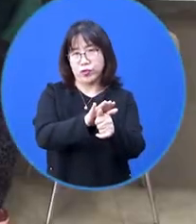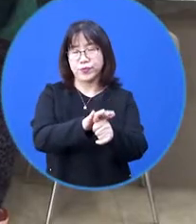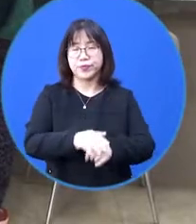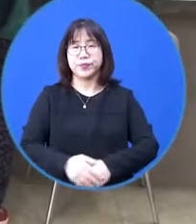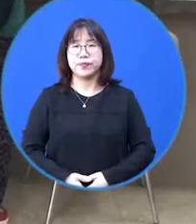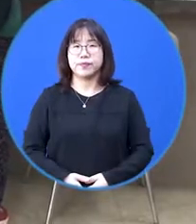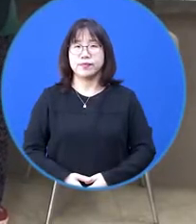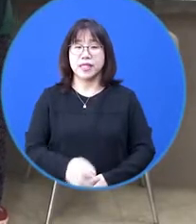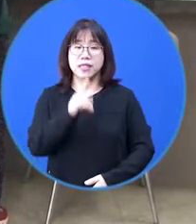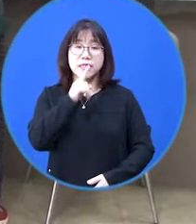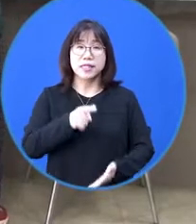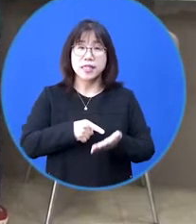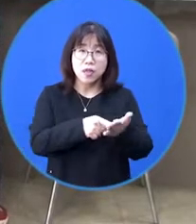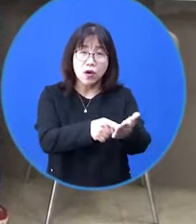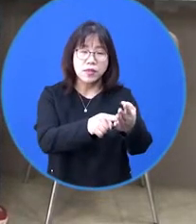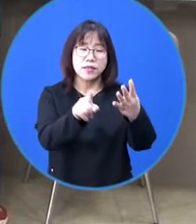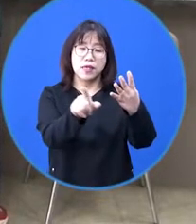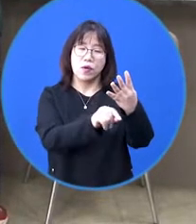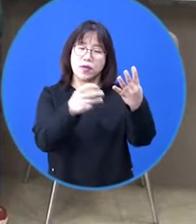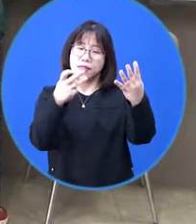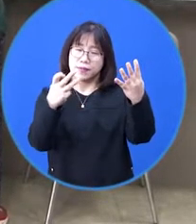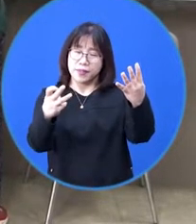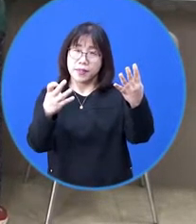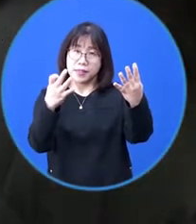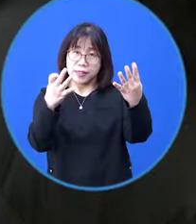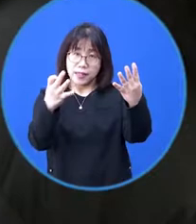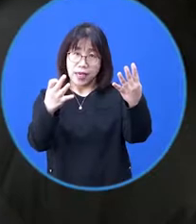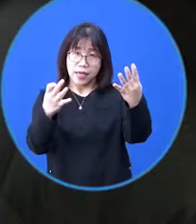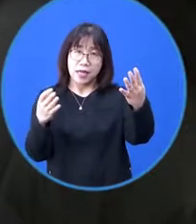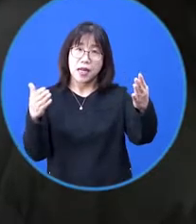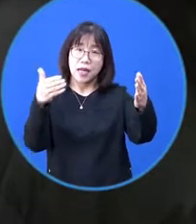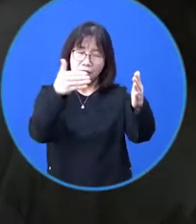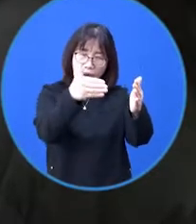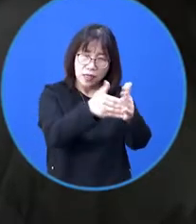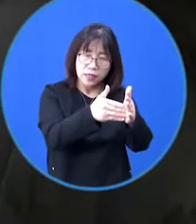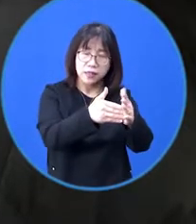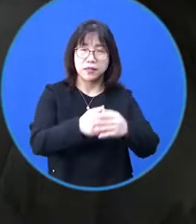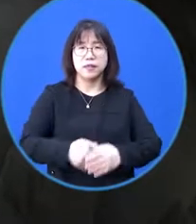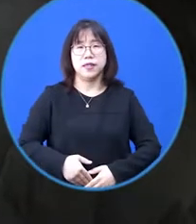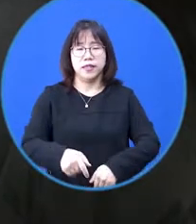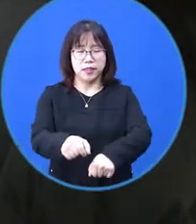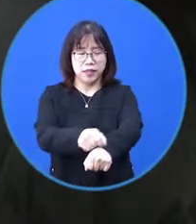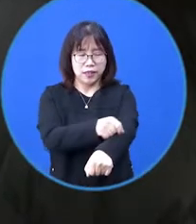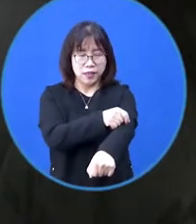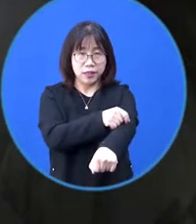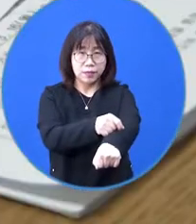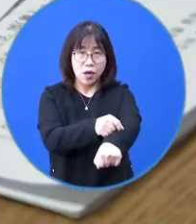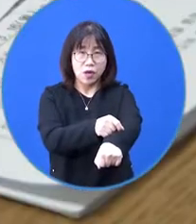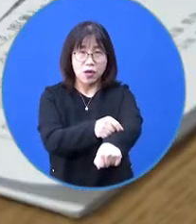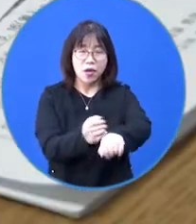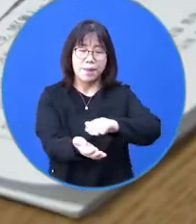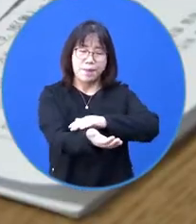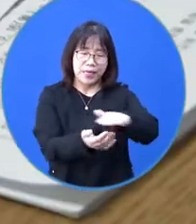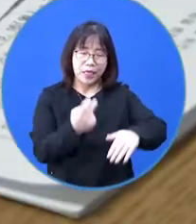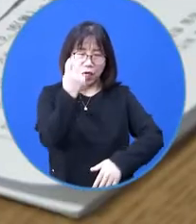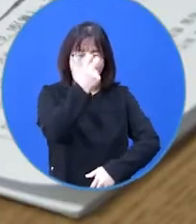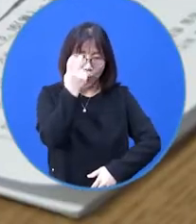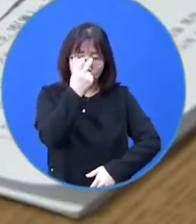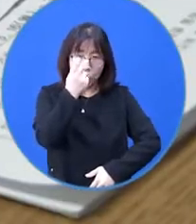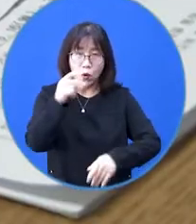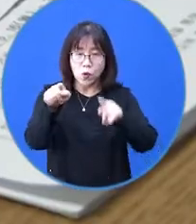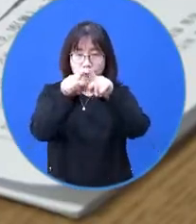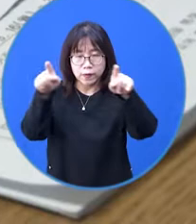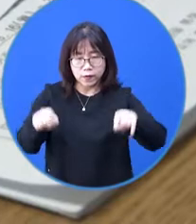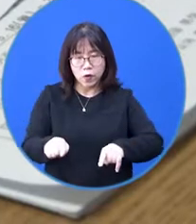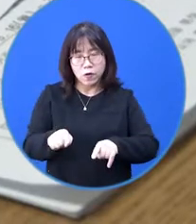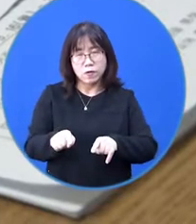사업입니다. 신청은 4월 14일까지 사회보장급여 신청서와 특별지원 사전 검토서 등 관련